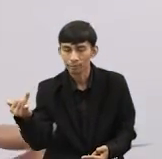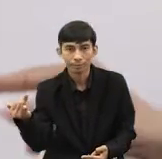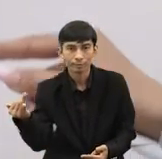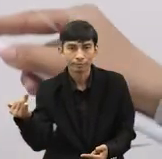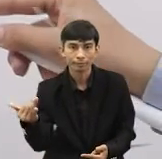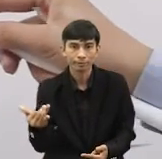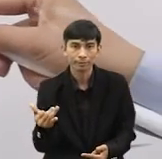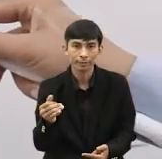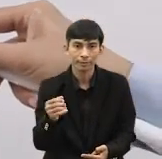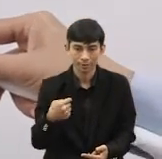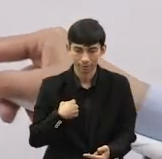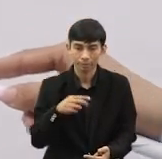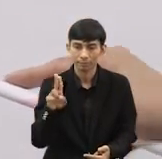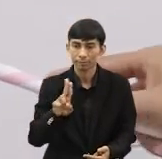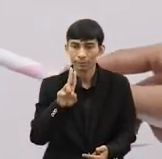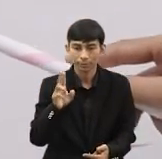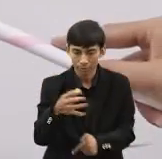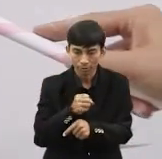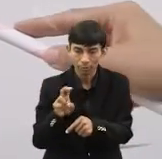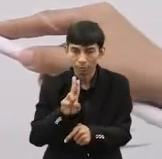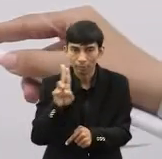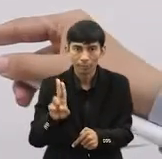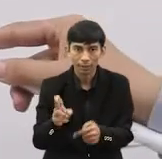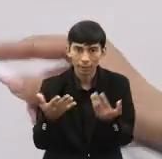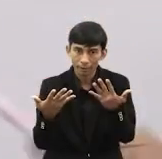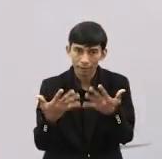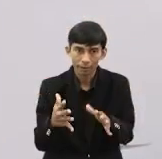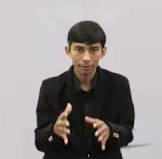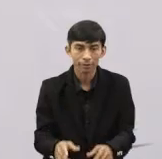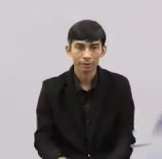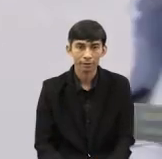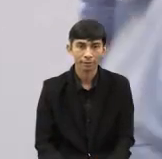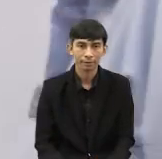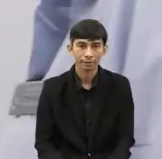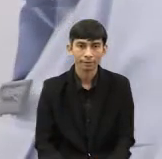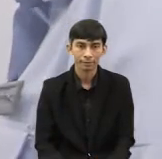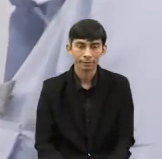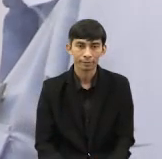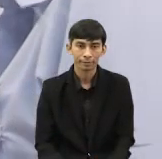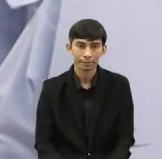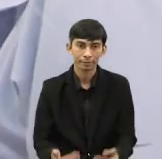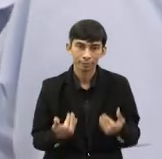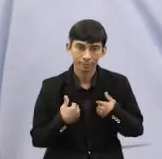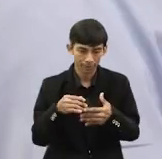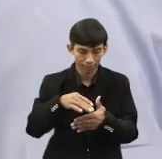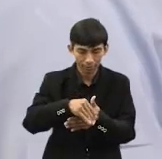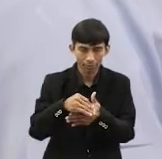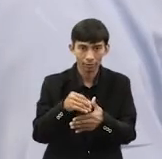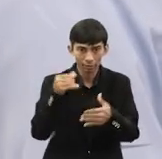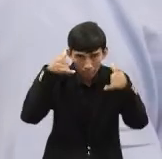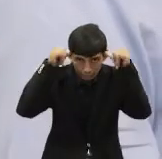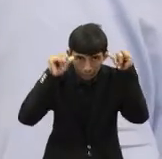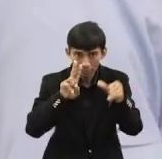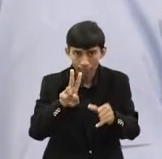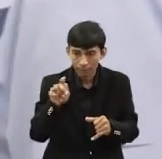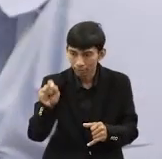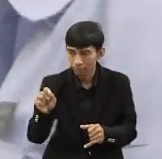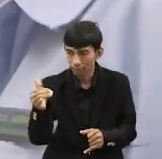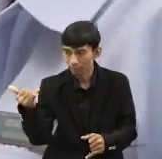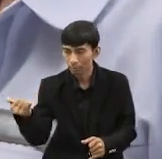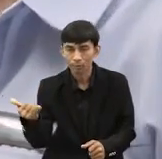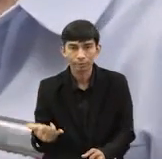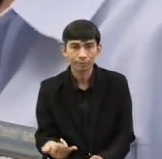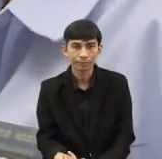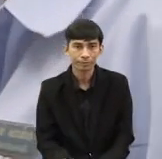bầy chẳng nè khu có vô một pram đá muối cho pram bầy miên sạch cố pi cho pram mùi nó pê quạt vô